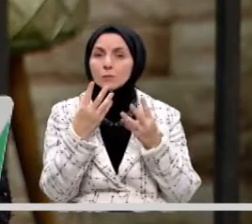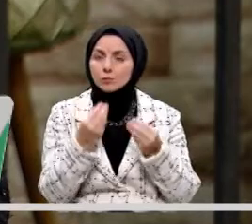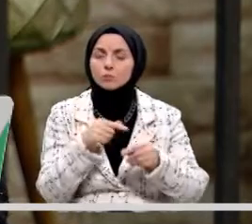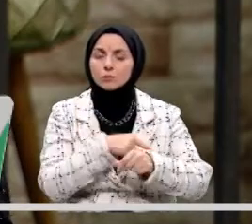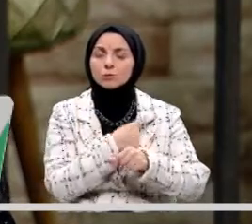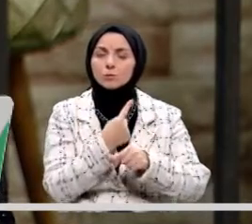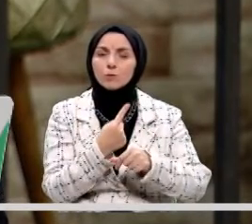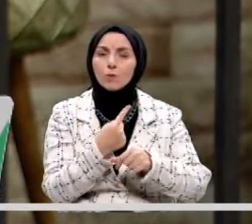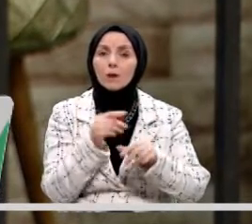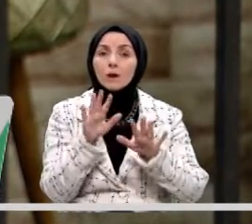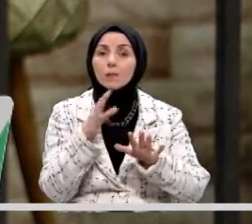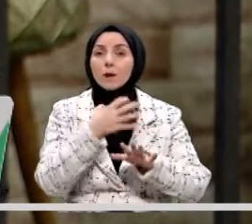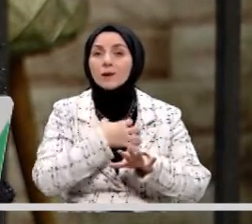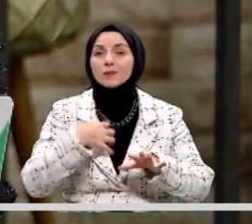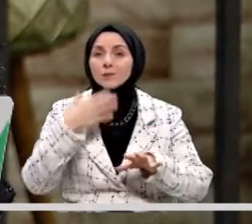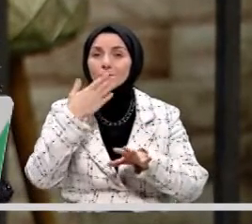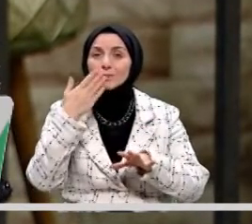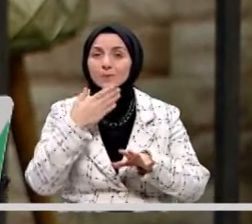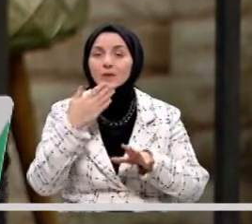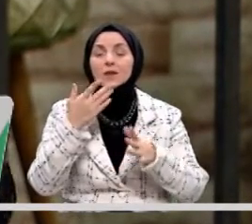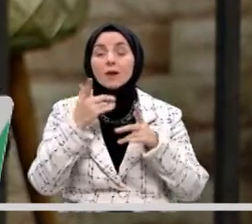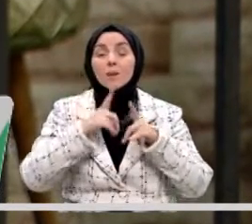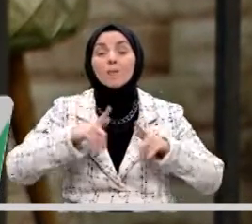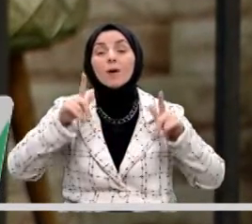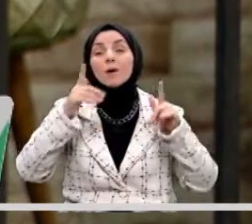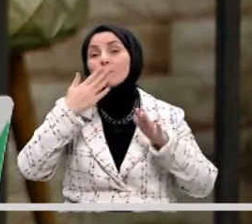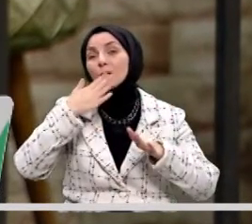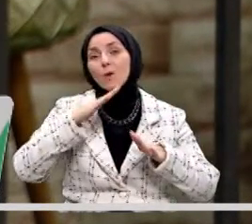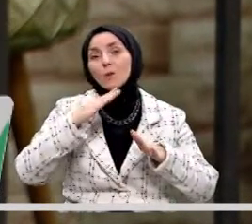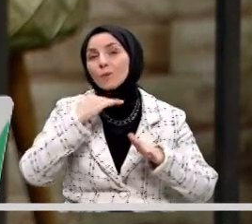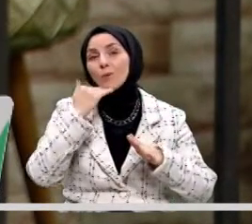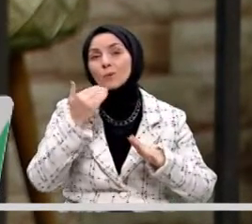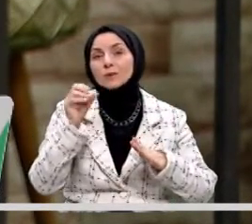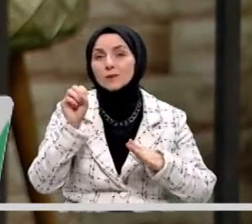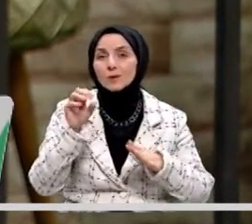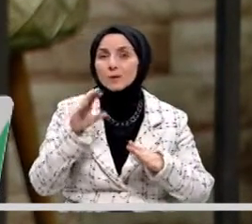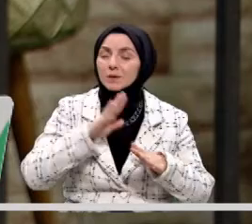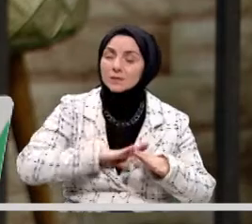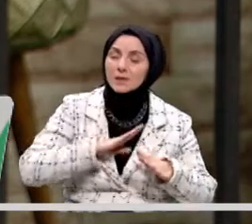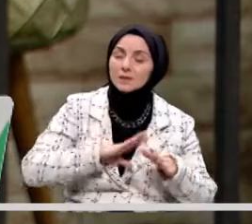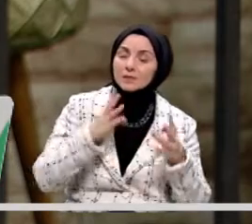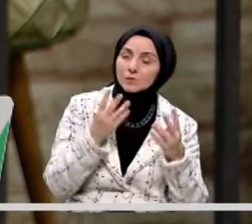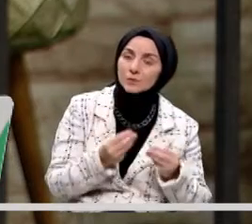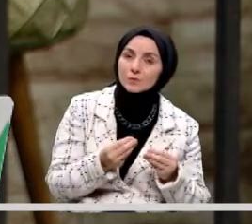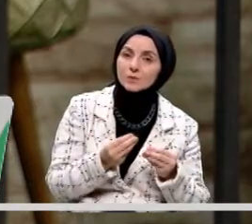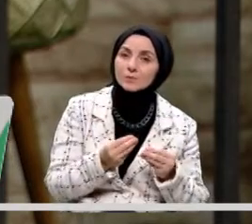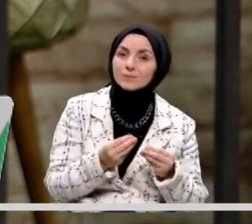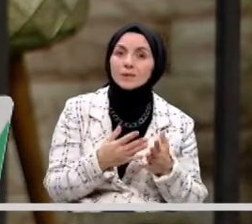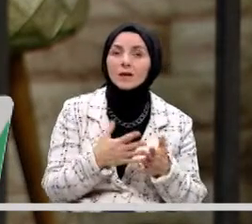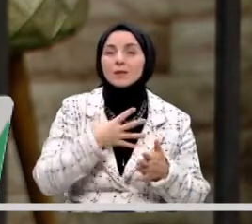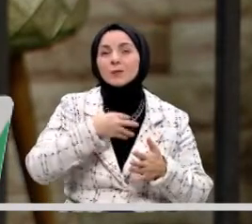sesi yumuşak olmak zorundadır Niye Çünkü yüksek ses çocuğu Tedirgin eder duymak istemez ruhunu yaralar her şeyi ruhta yer açıyor